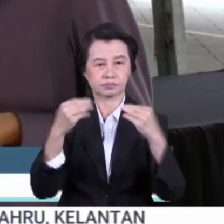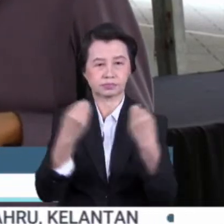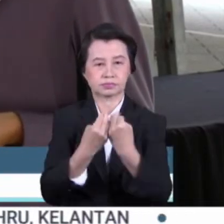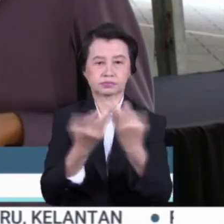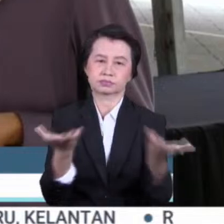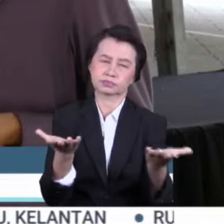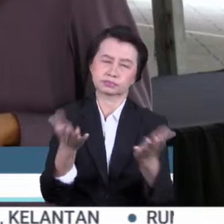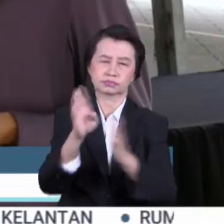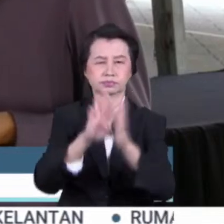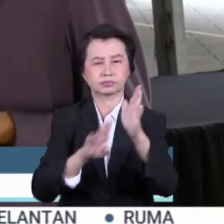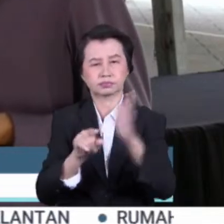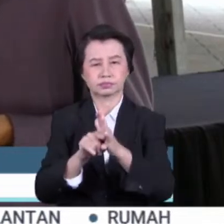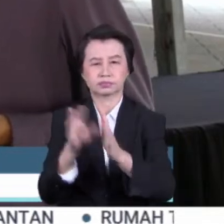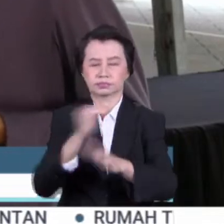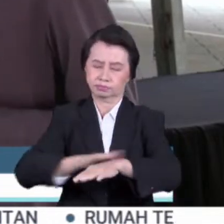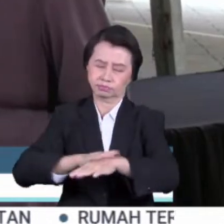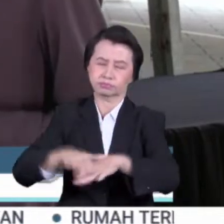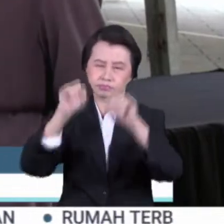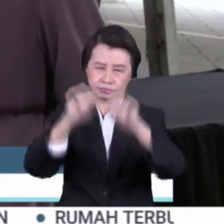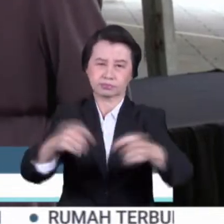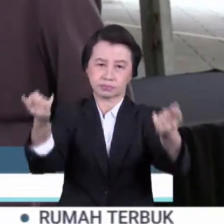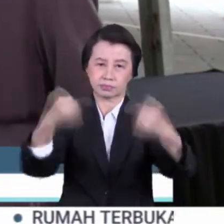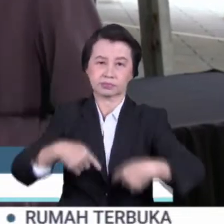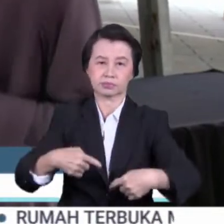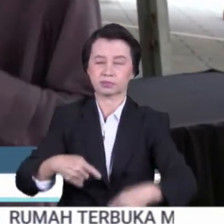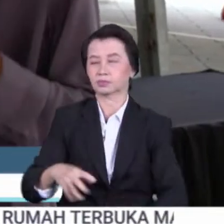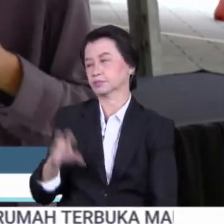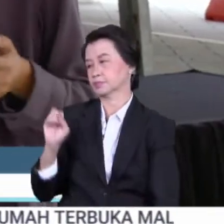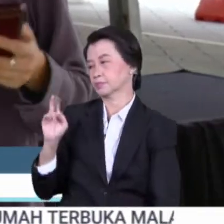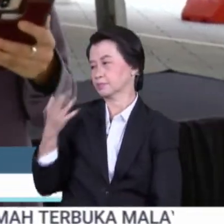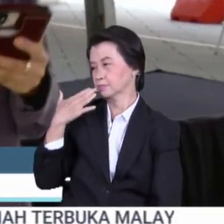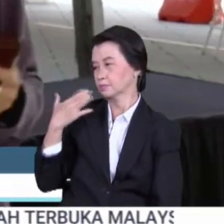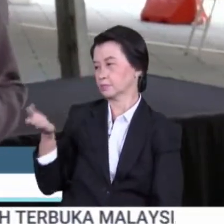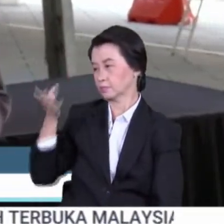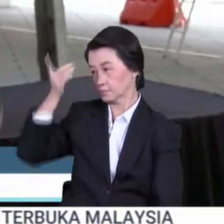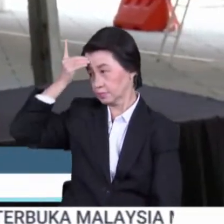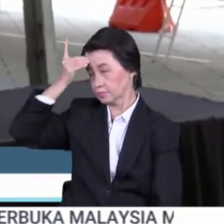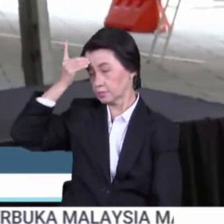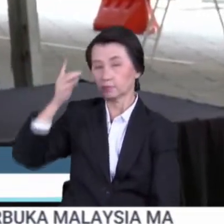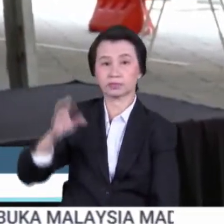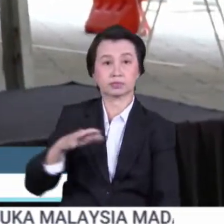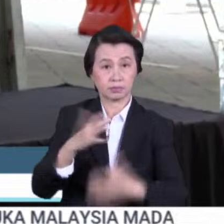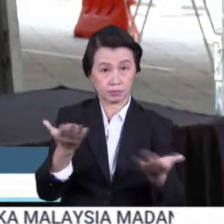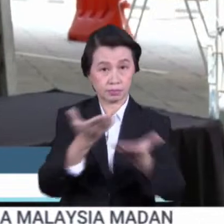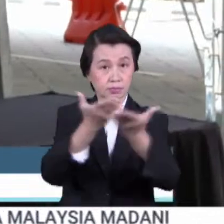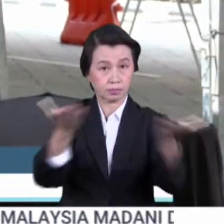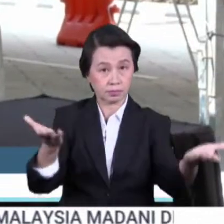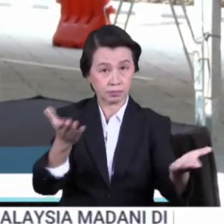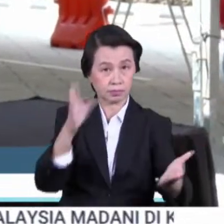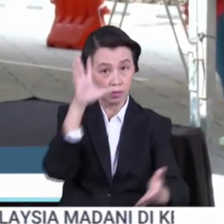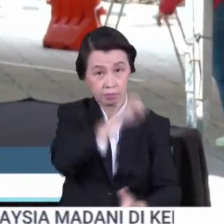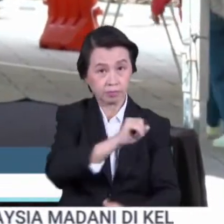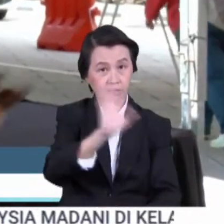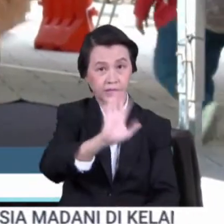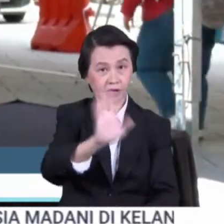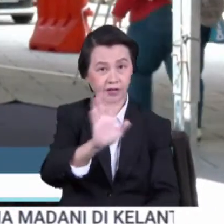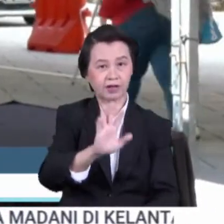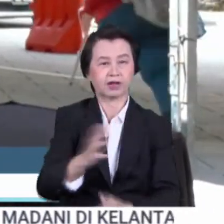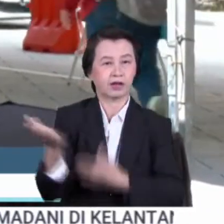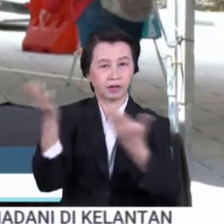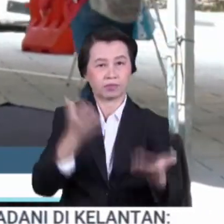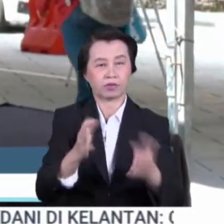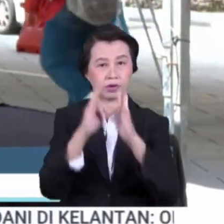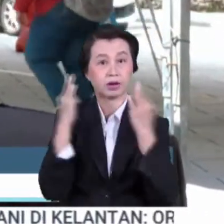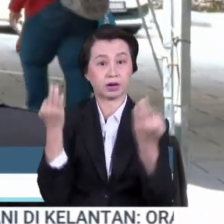mengira latar belakang dan juga kaum. Okey, baik. Terima kasih, Datuk. Jadi anda semua jangan lepaskan peluang anda bawa